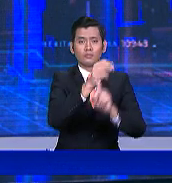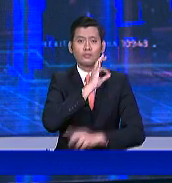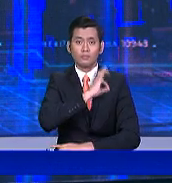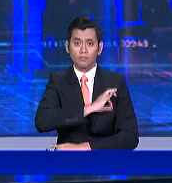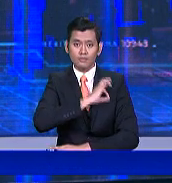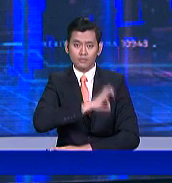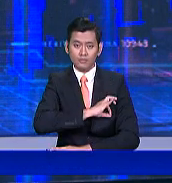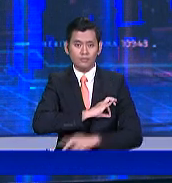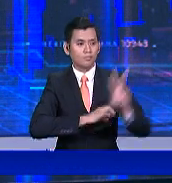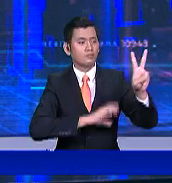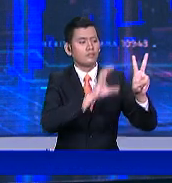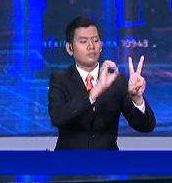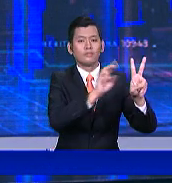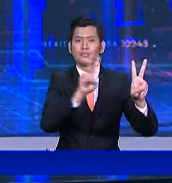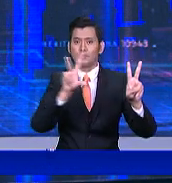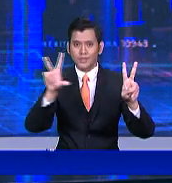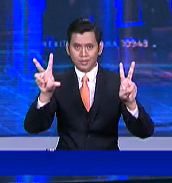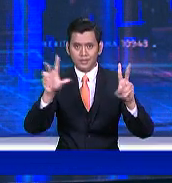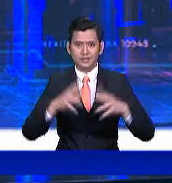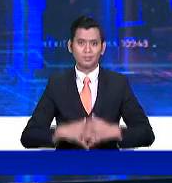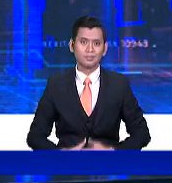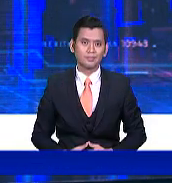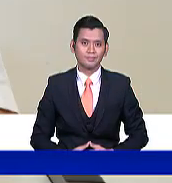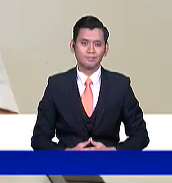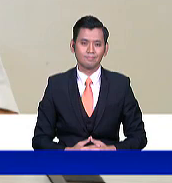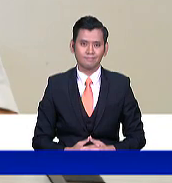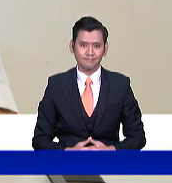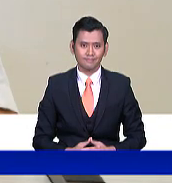keuntungan menjelang 2023.